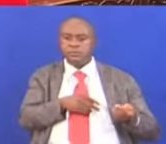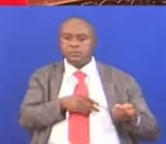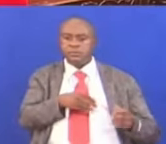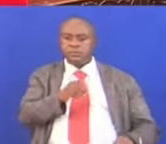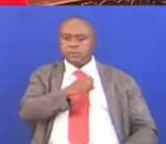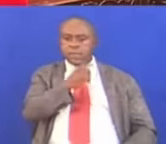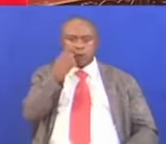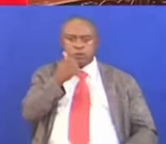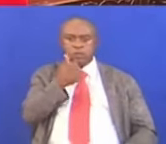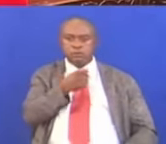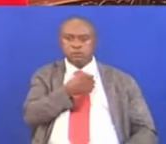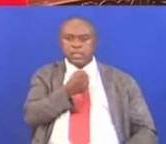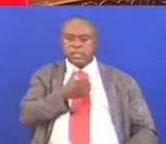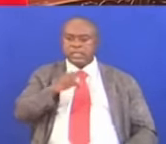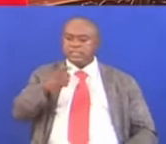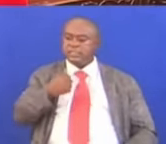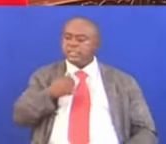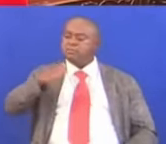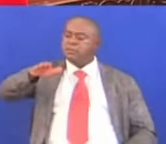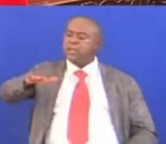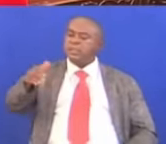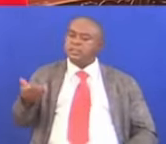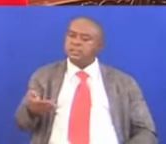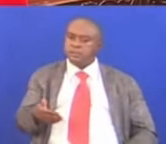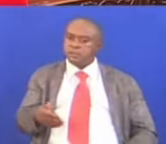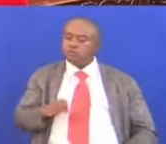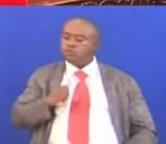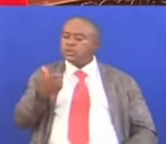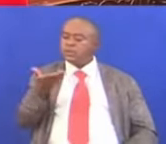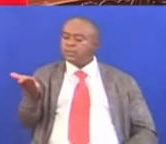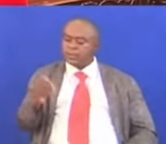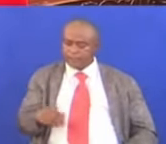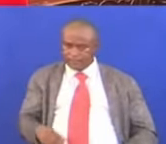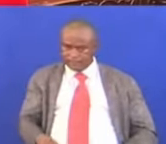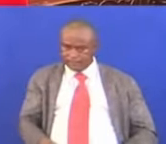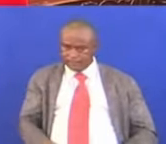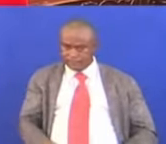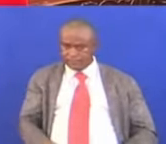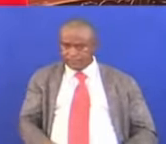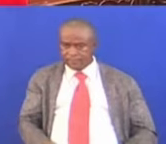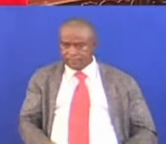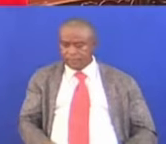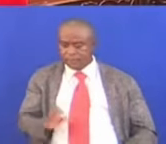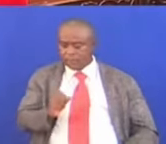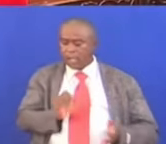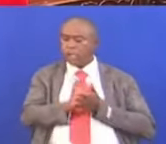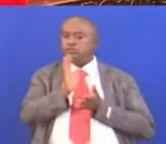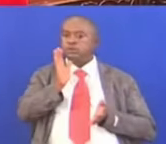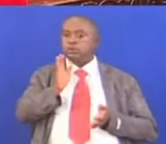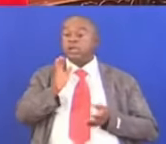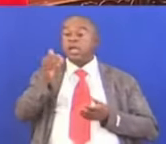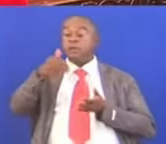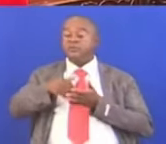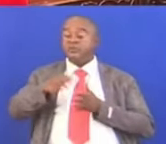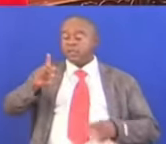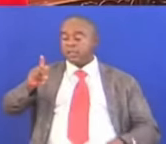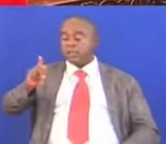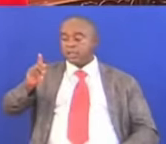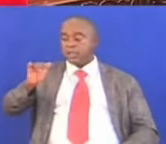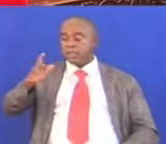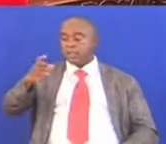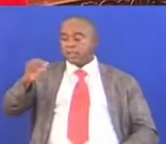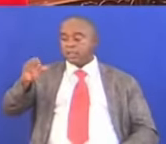aka bado kuna gari stk lik paley akt alend kosa